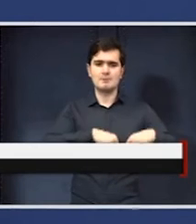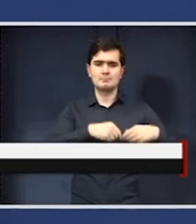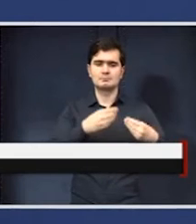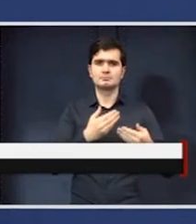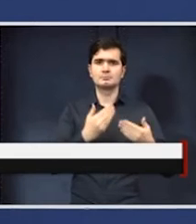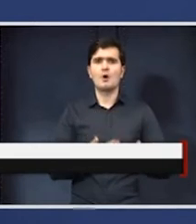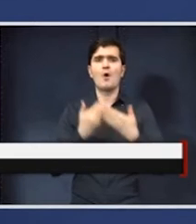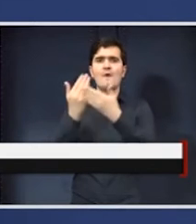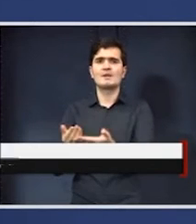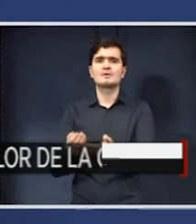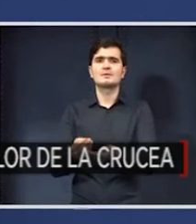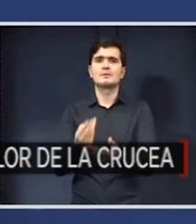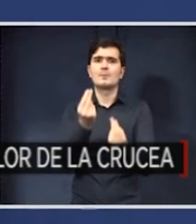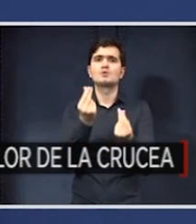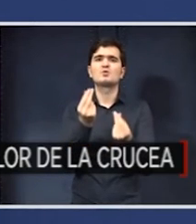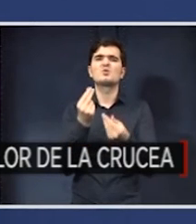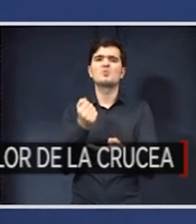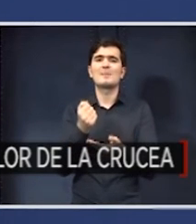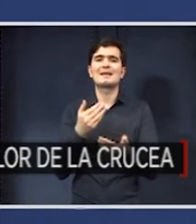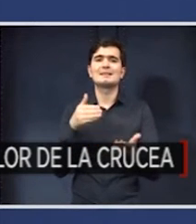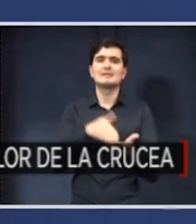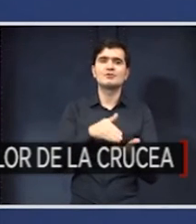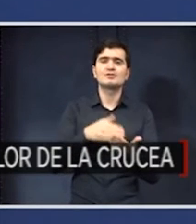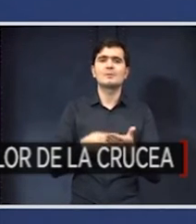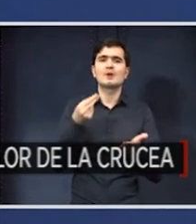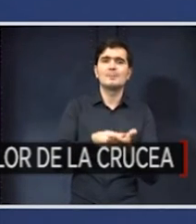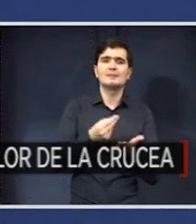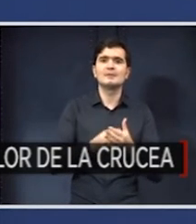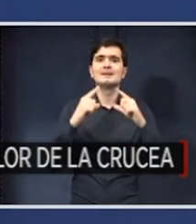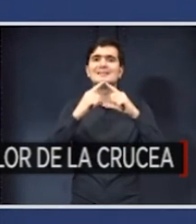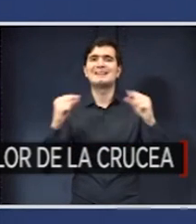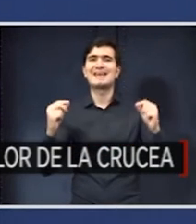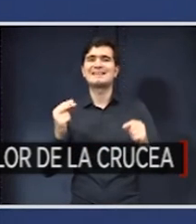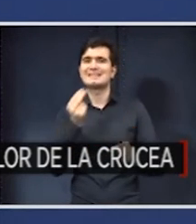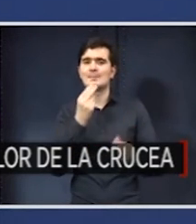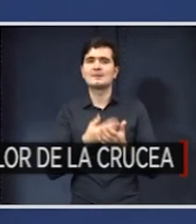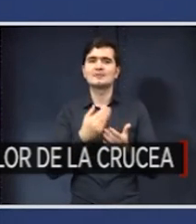sumele necesare pentru plata tichetelor de masă pentru